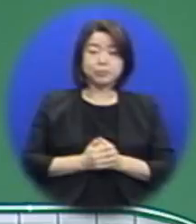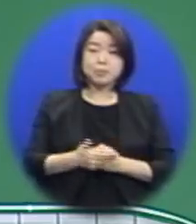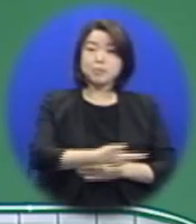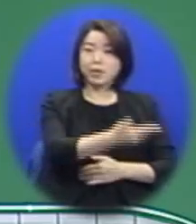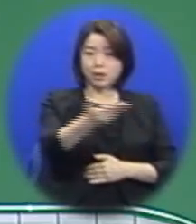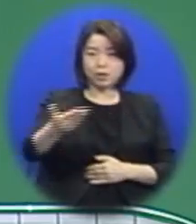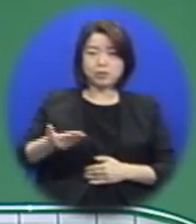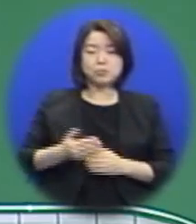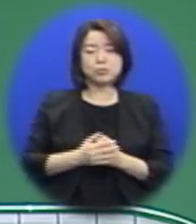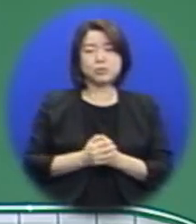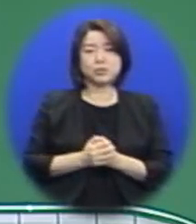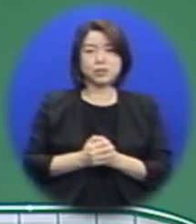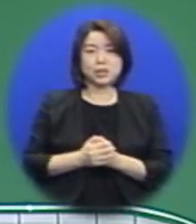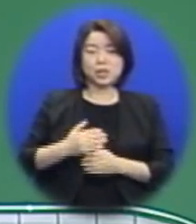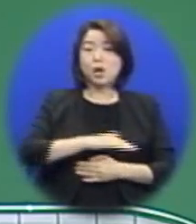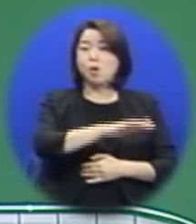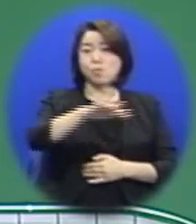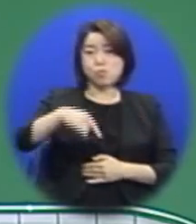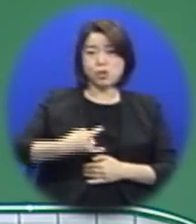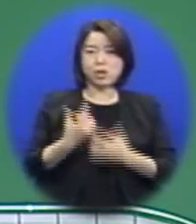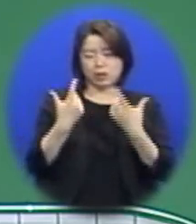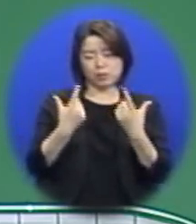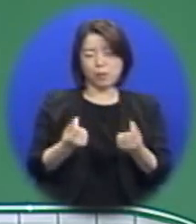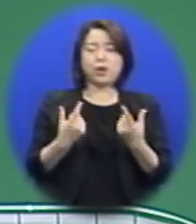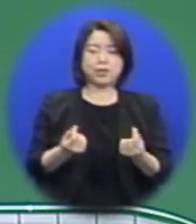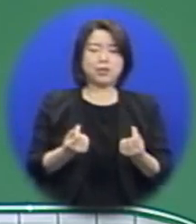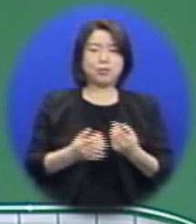여러분, 우리에게도 똑같아요.